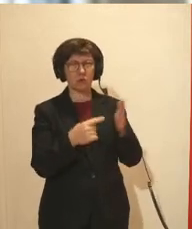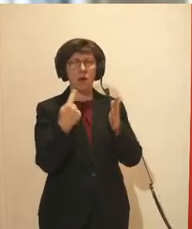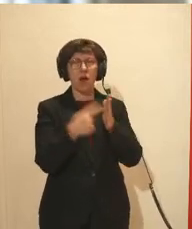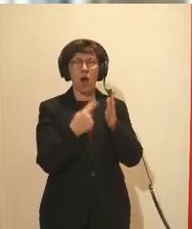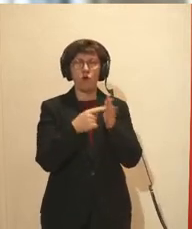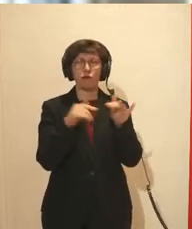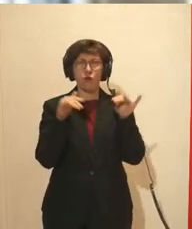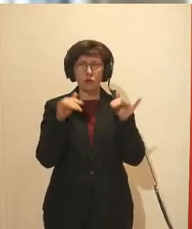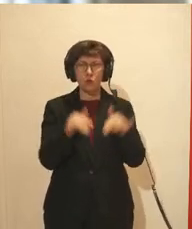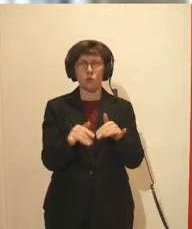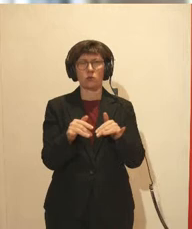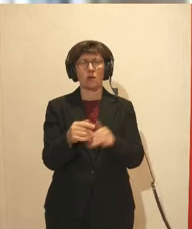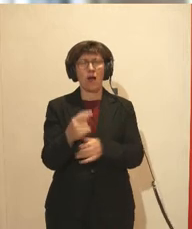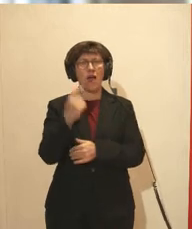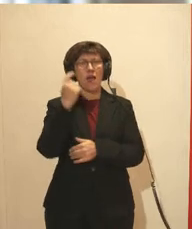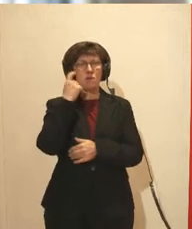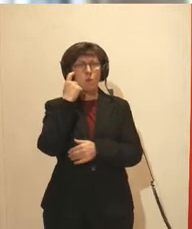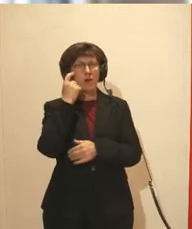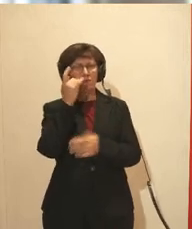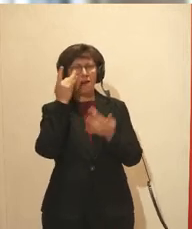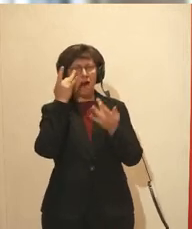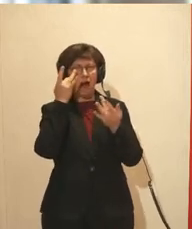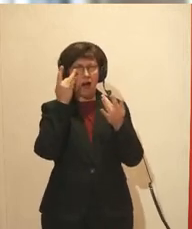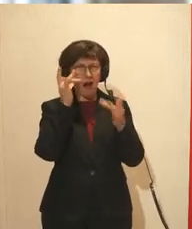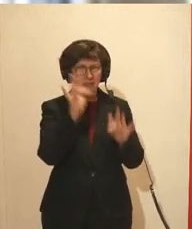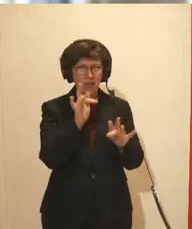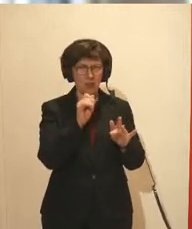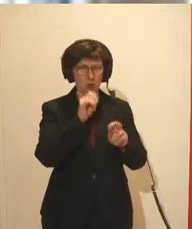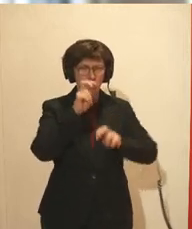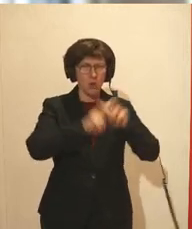momentan erkennung über